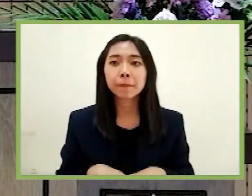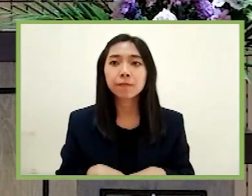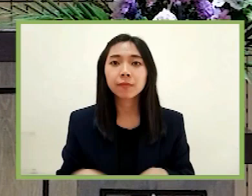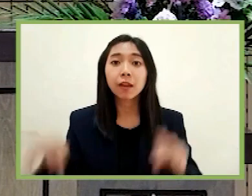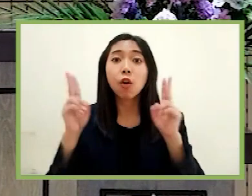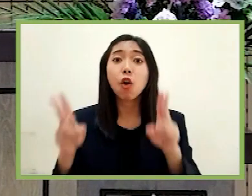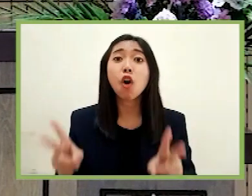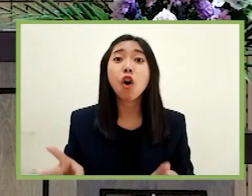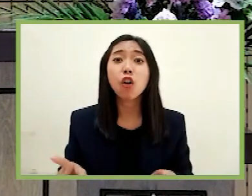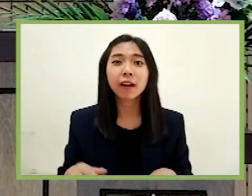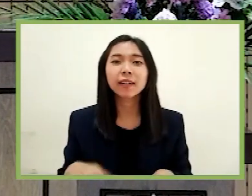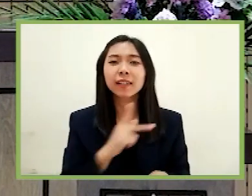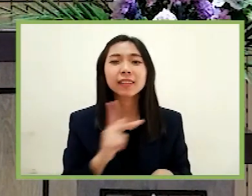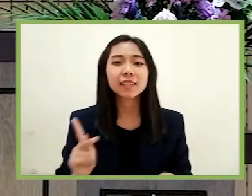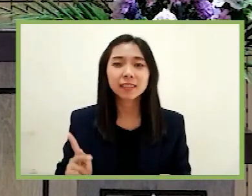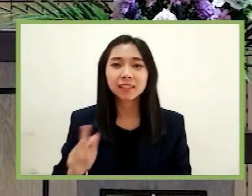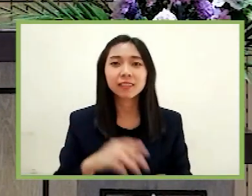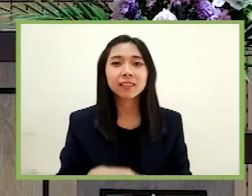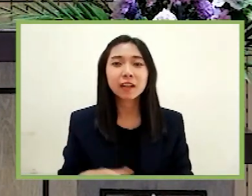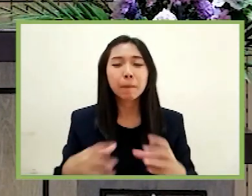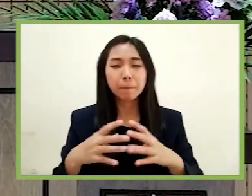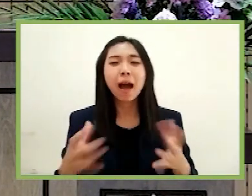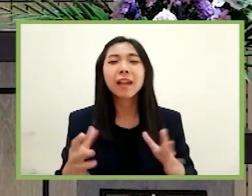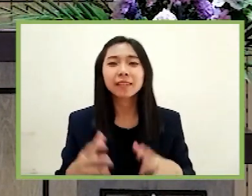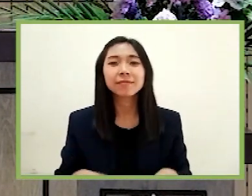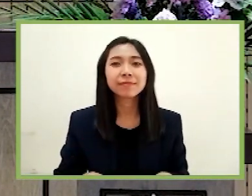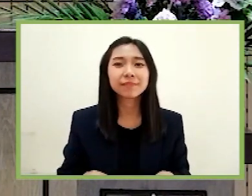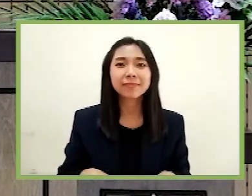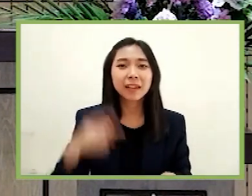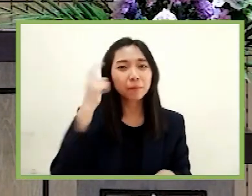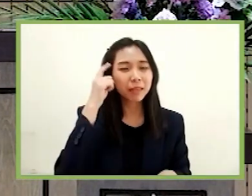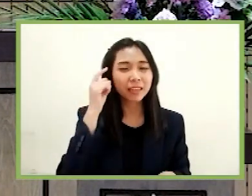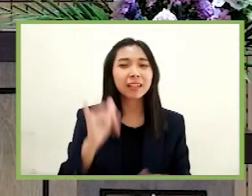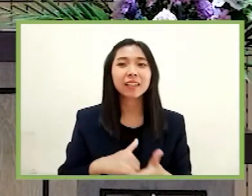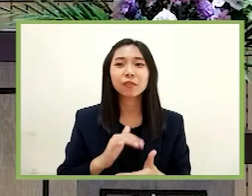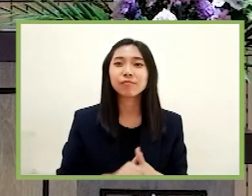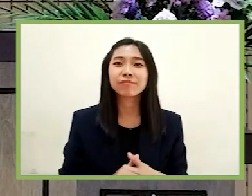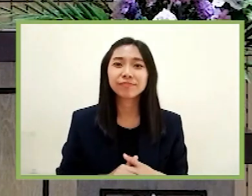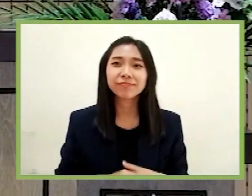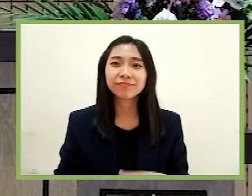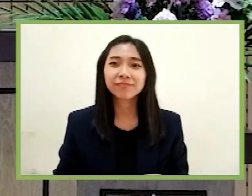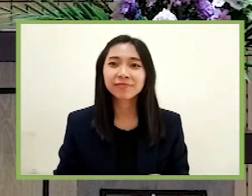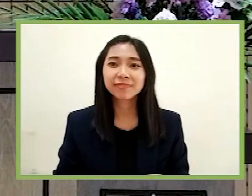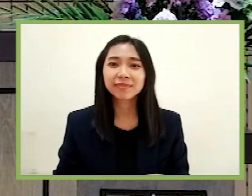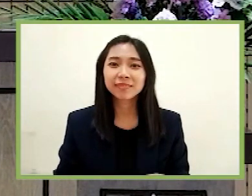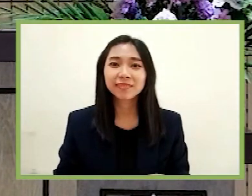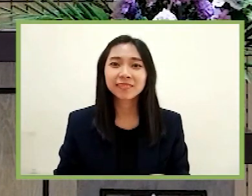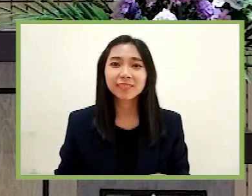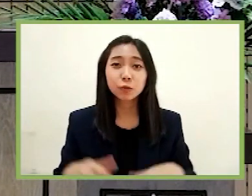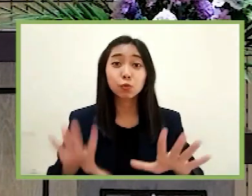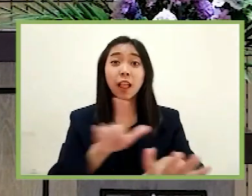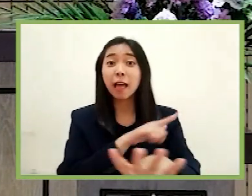Kristen baru entah orang Kristen lama entah yang dari generasi ke generasi sudah menjadi Kristen